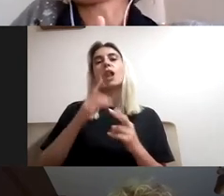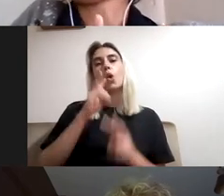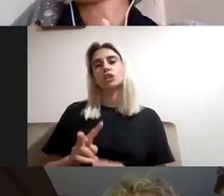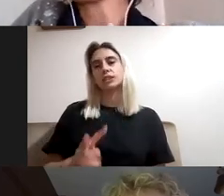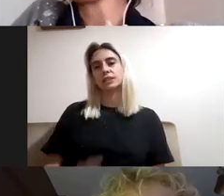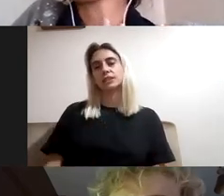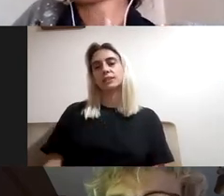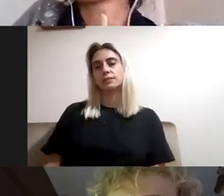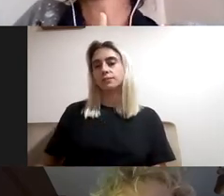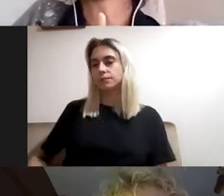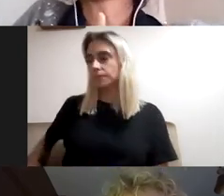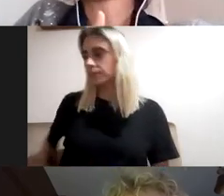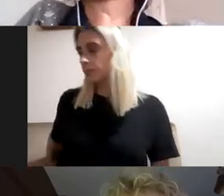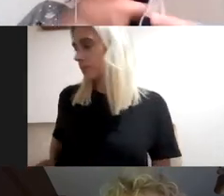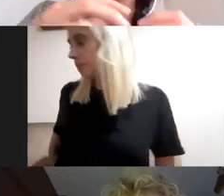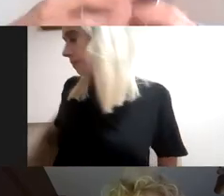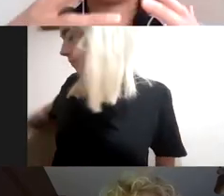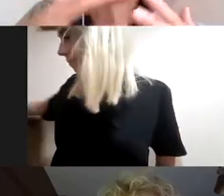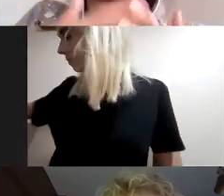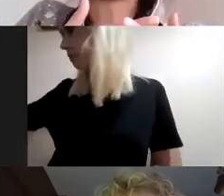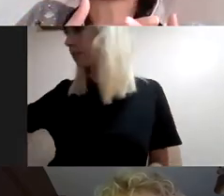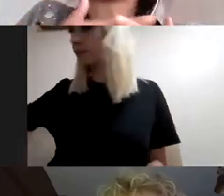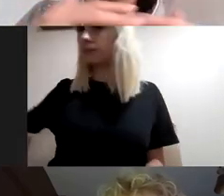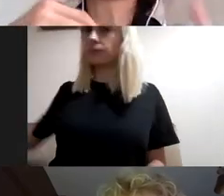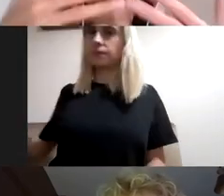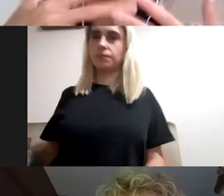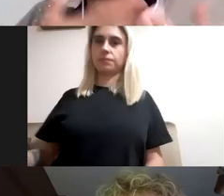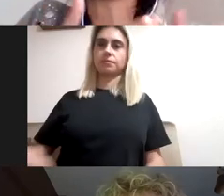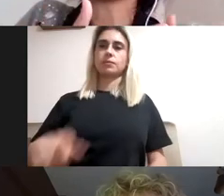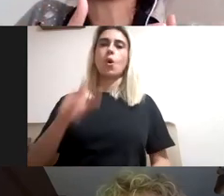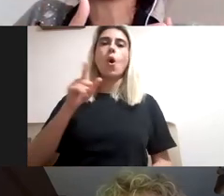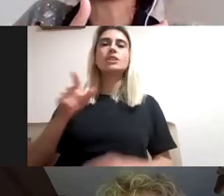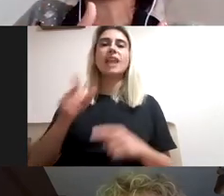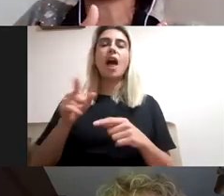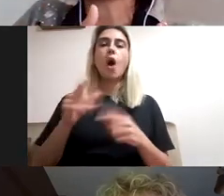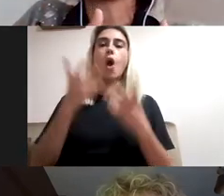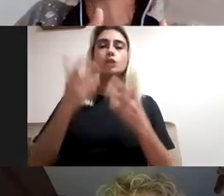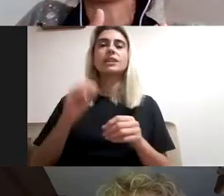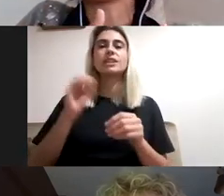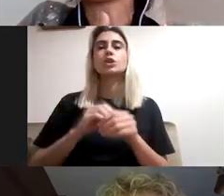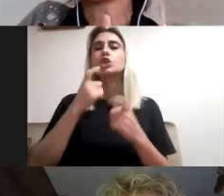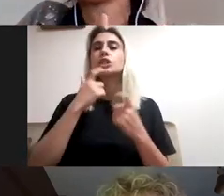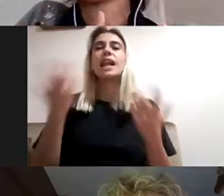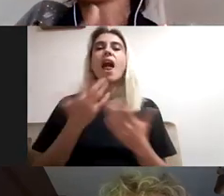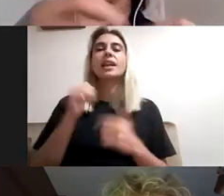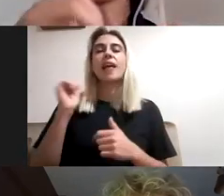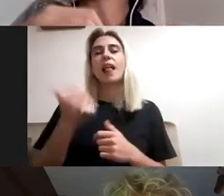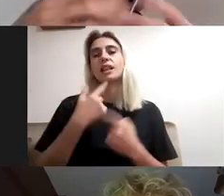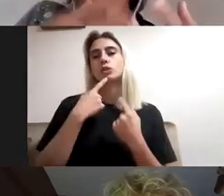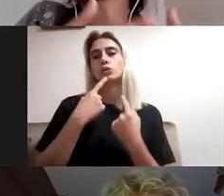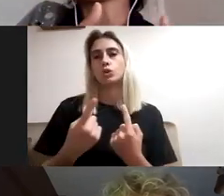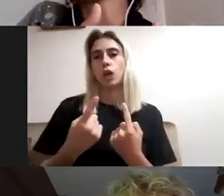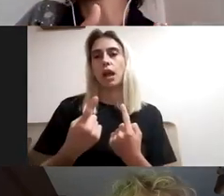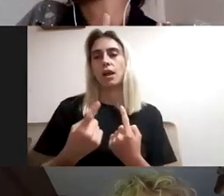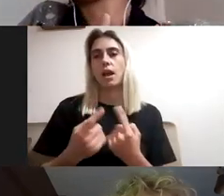sosyolojide. Orada sana zaten bunu oluşturabilmek için yüzyıllar gerektiğini söyleyecek. Aslında